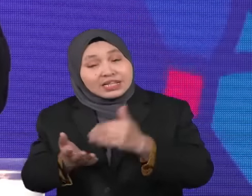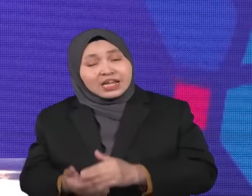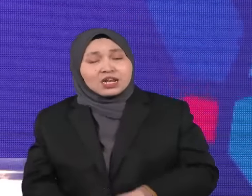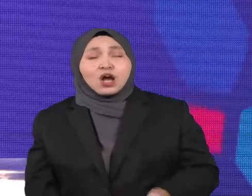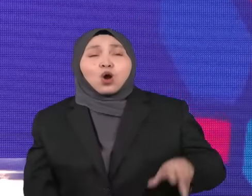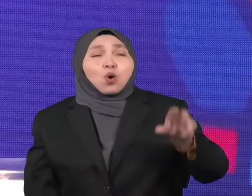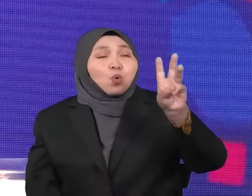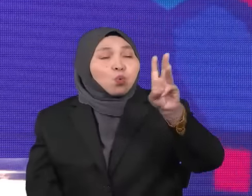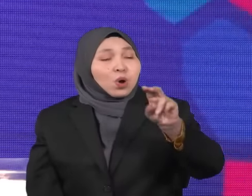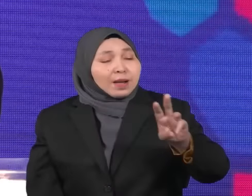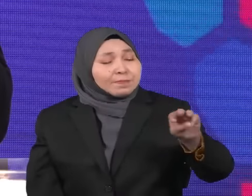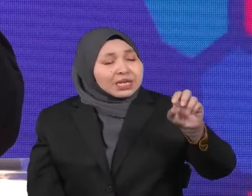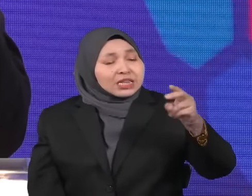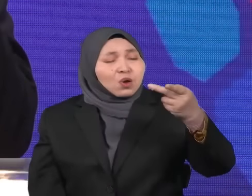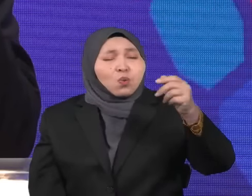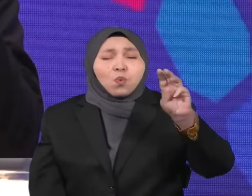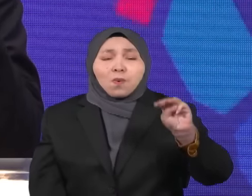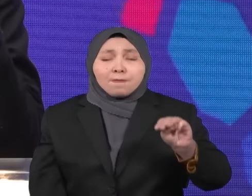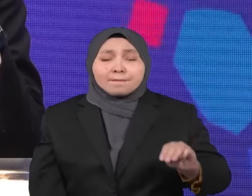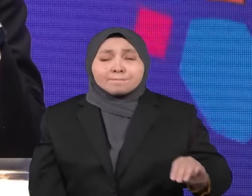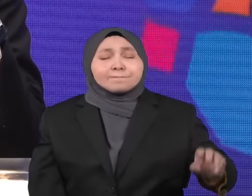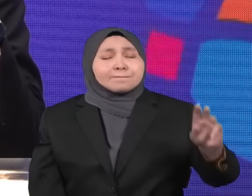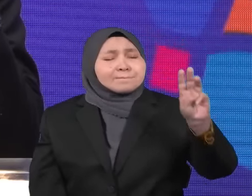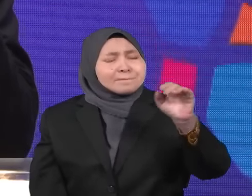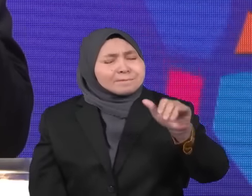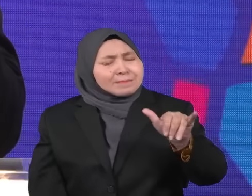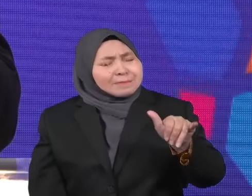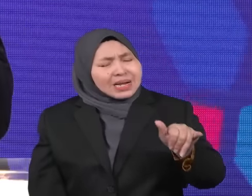Wa minhum man